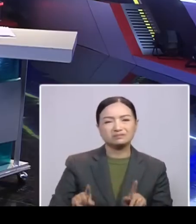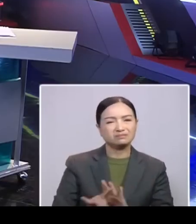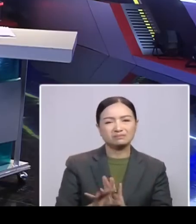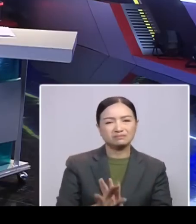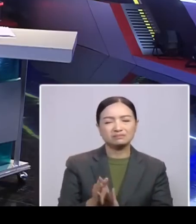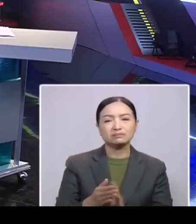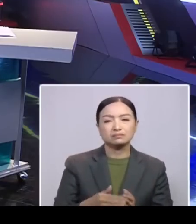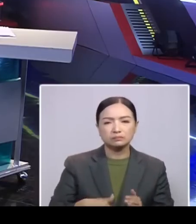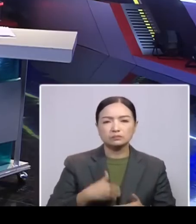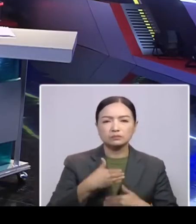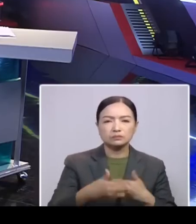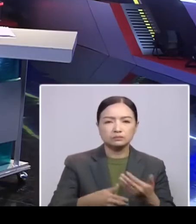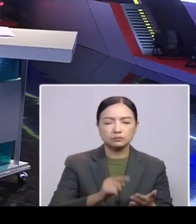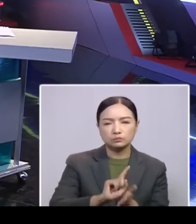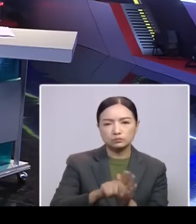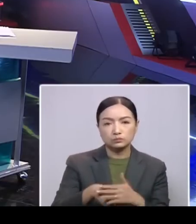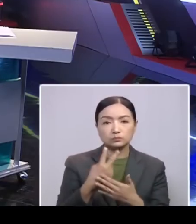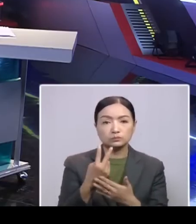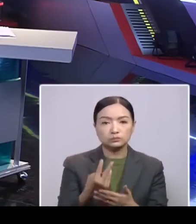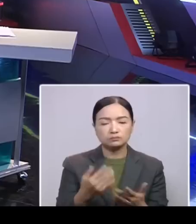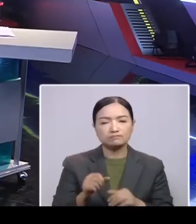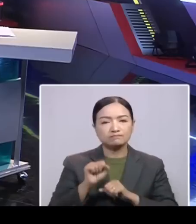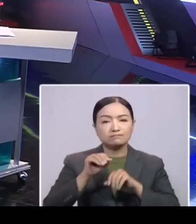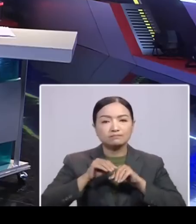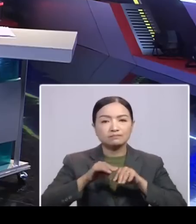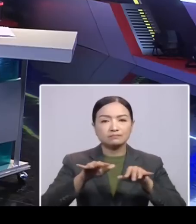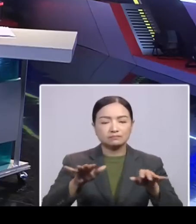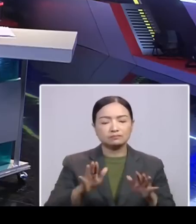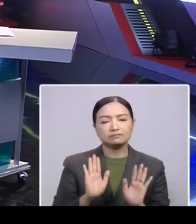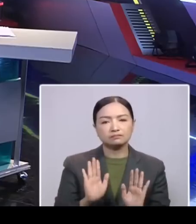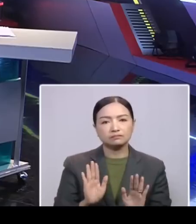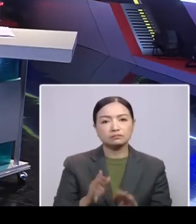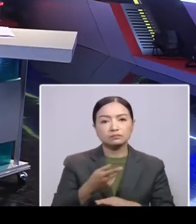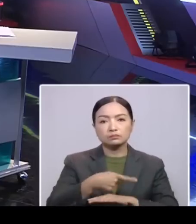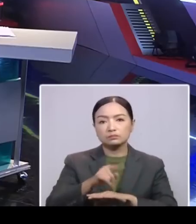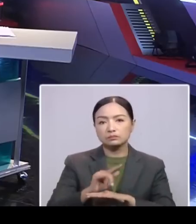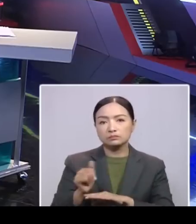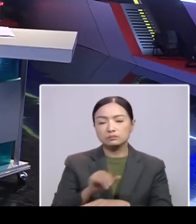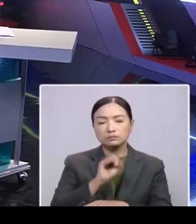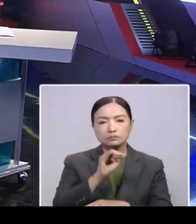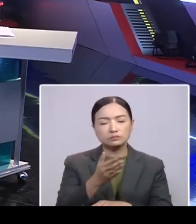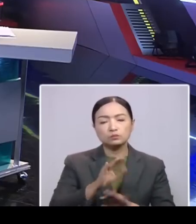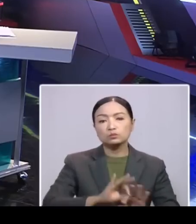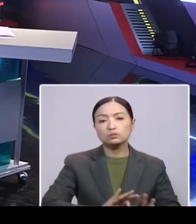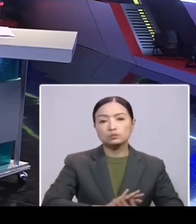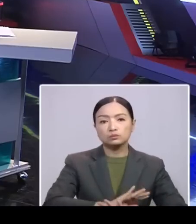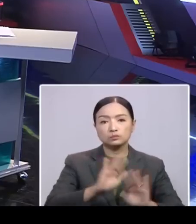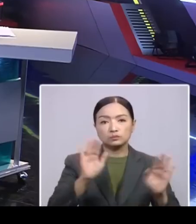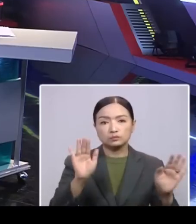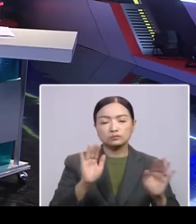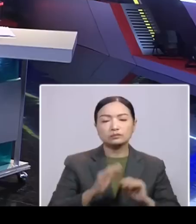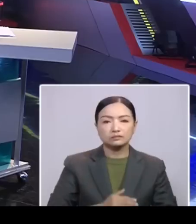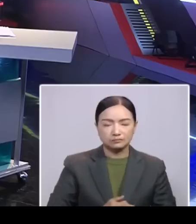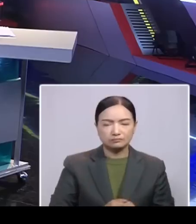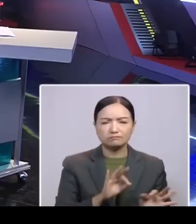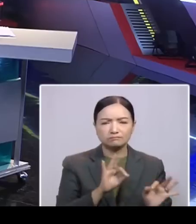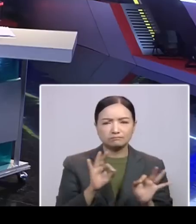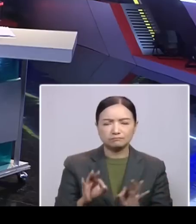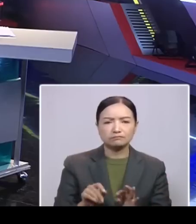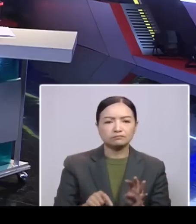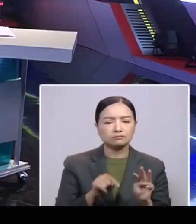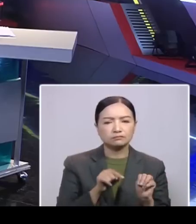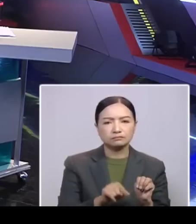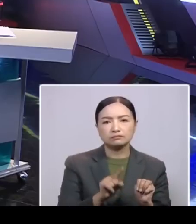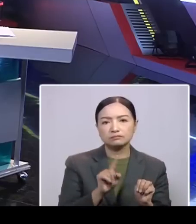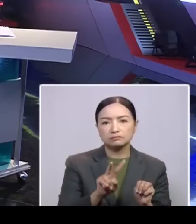ค่ะผ่านไปสัก2 ชั่วโมงหลังประชุมก็ประกาศออกมานะคะสั่งออกมาจากทางประธานวันนอว่ายกเลิกหรือว่าเลื่อนการพิจารณามาตรา272ออกไป